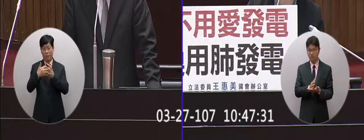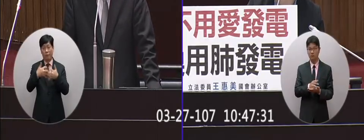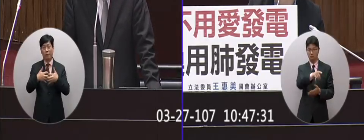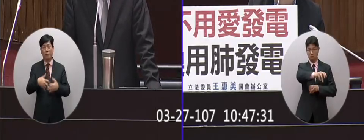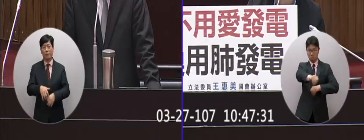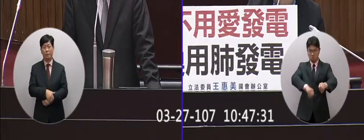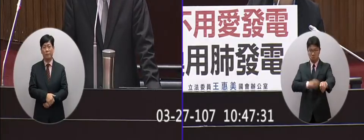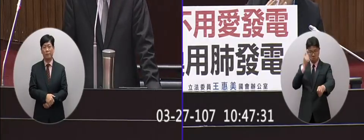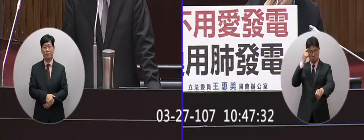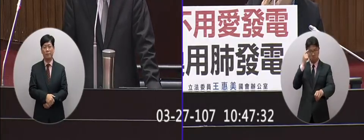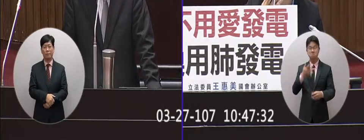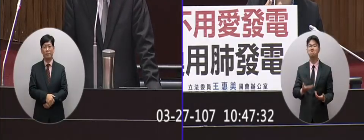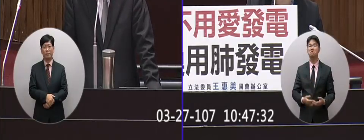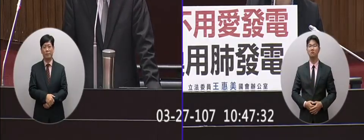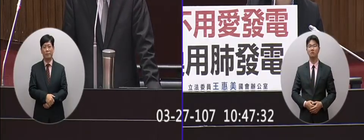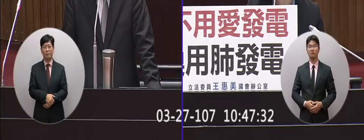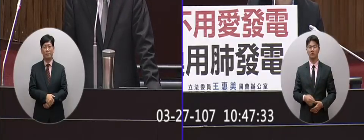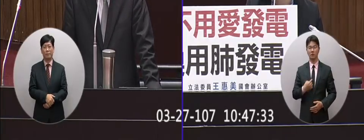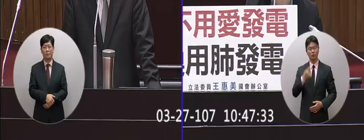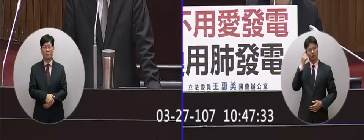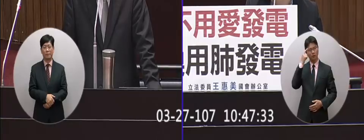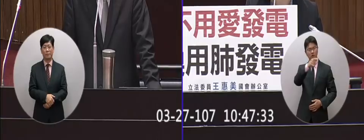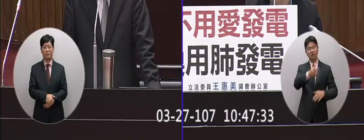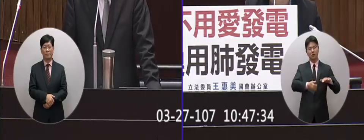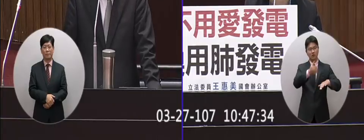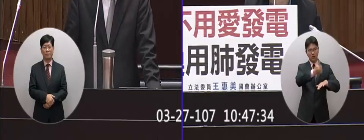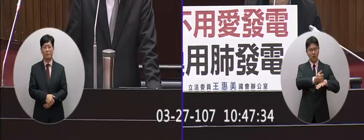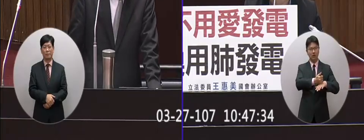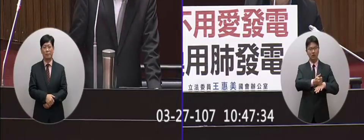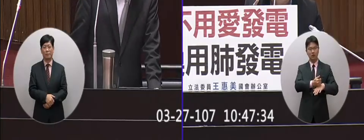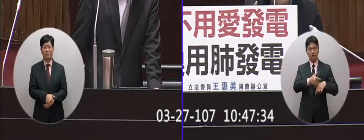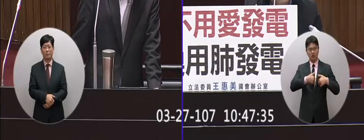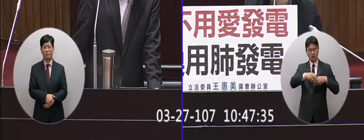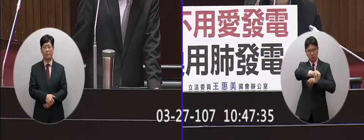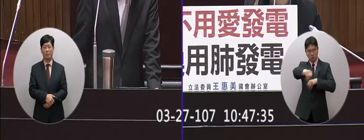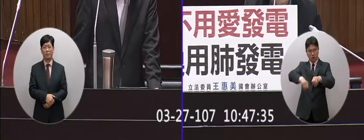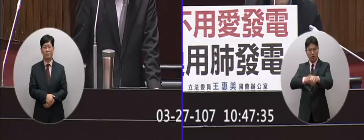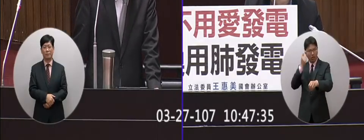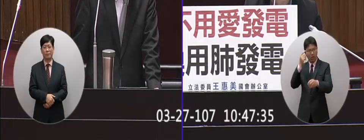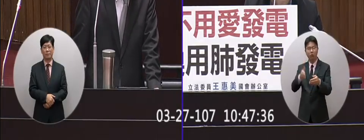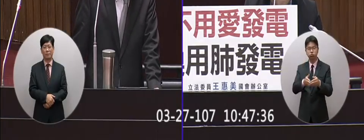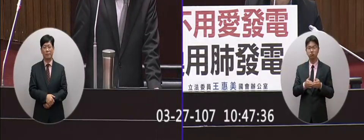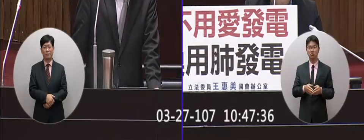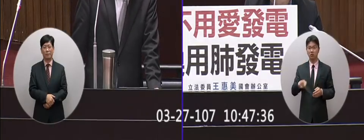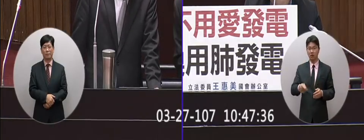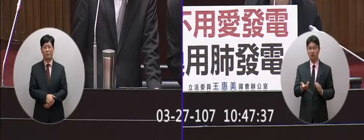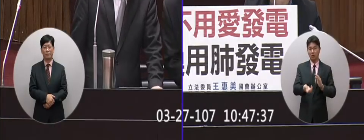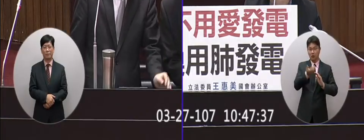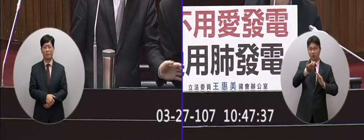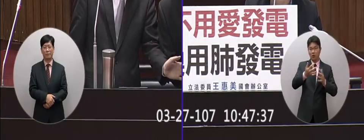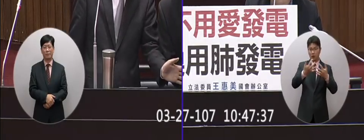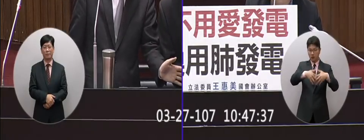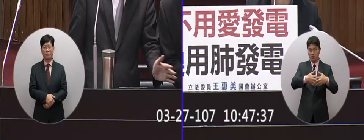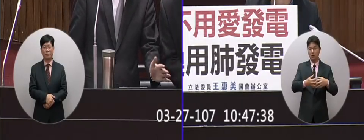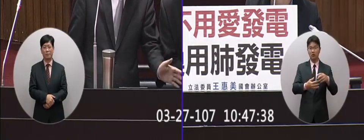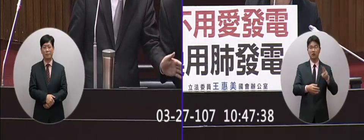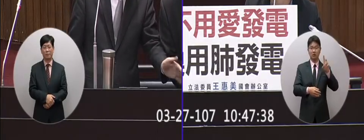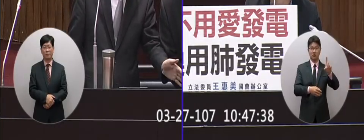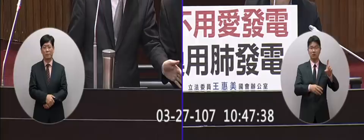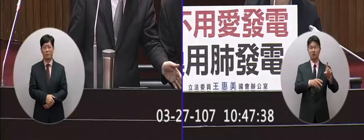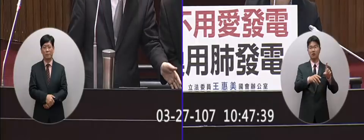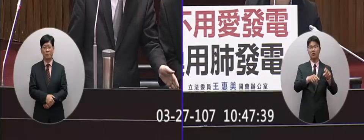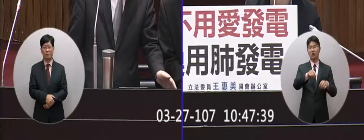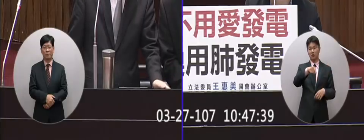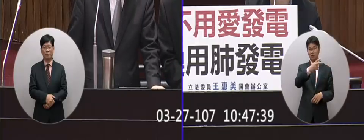心比心呐、啊、哈。 是。 我一直认为说，执政的人就是将心比心呐、啊。这个燃煤机组从120年才要开始